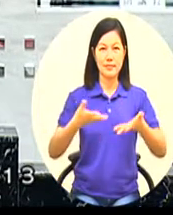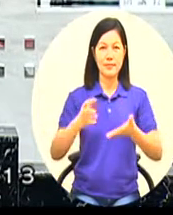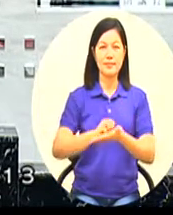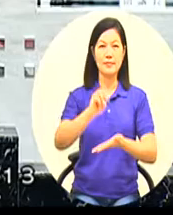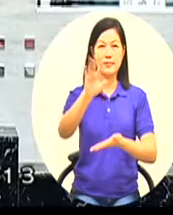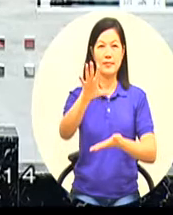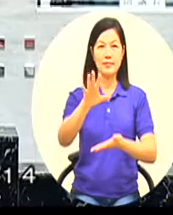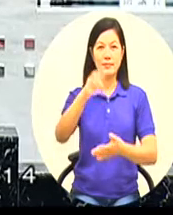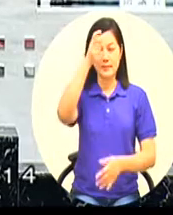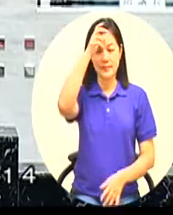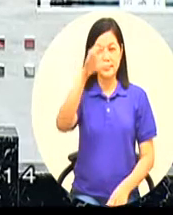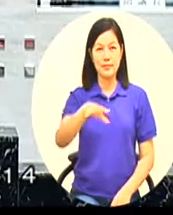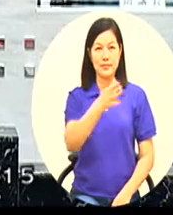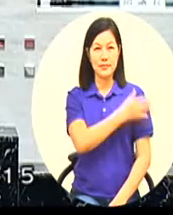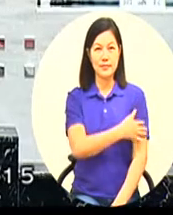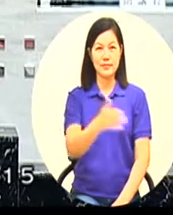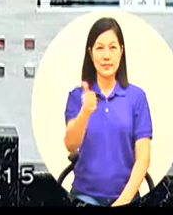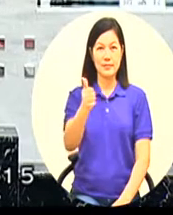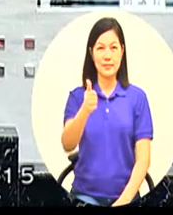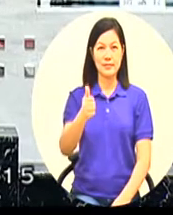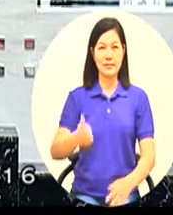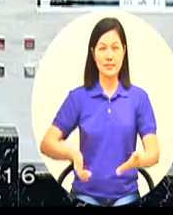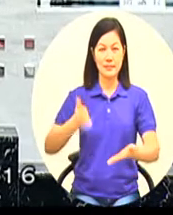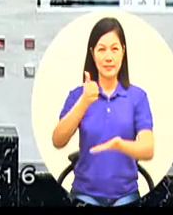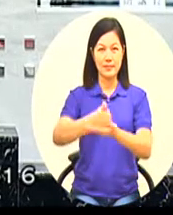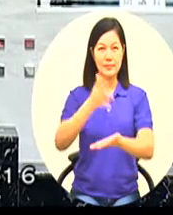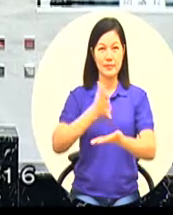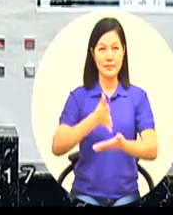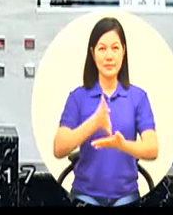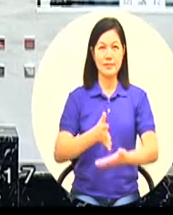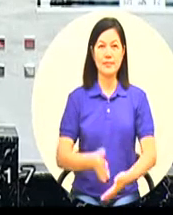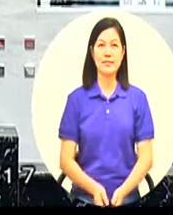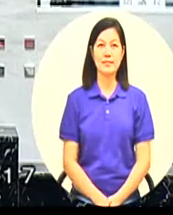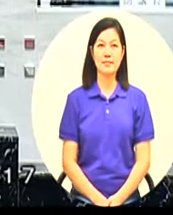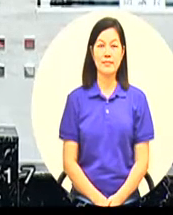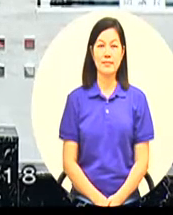请警察局陈局长嘉青做业务报告。